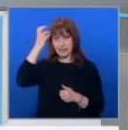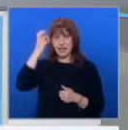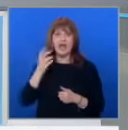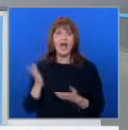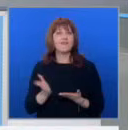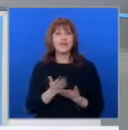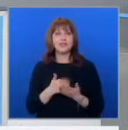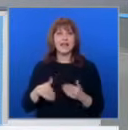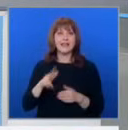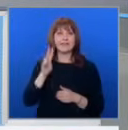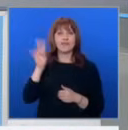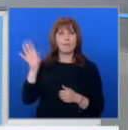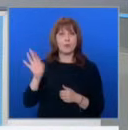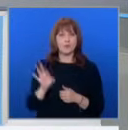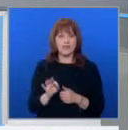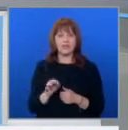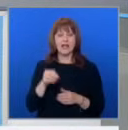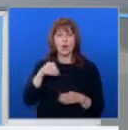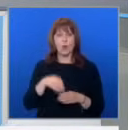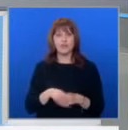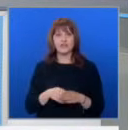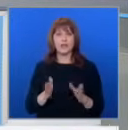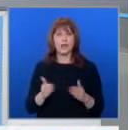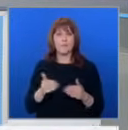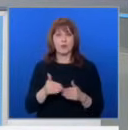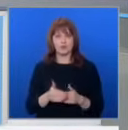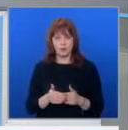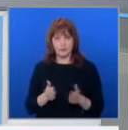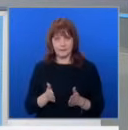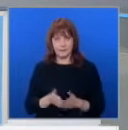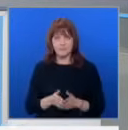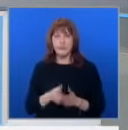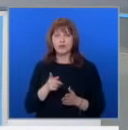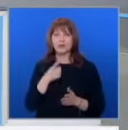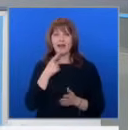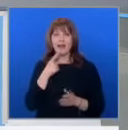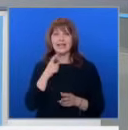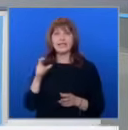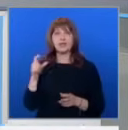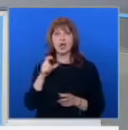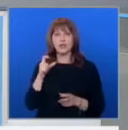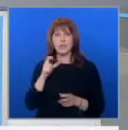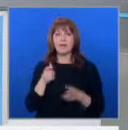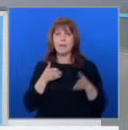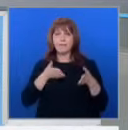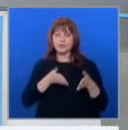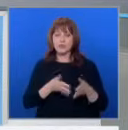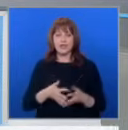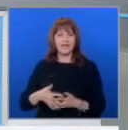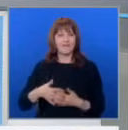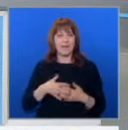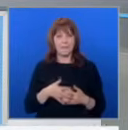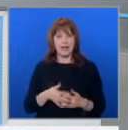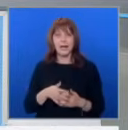Алианса вече надхвърля 2% от брутния вътрешен продукт. Това заяви генералният секретар Йенс Столтенберг, който е на посещение в Съединените